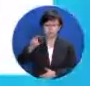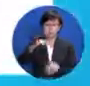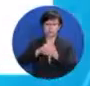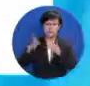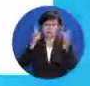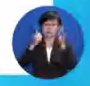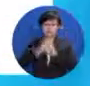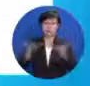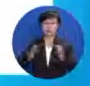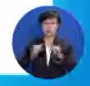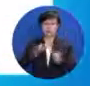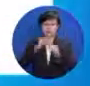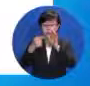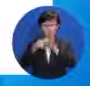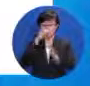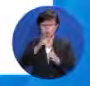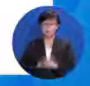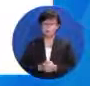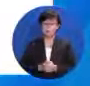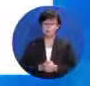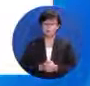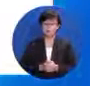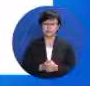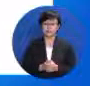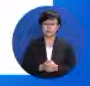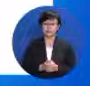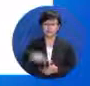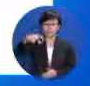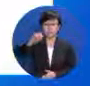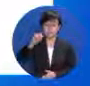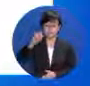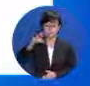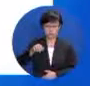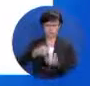전달했습니다 주식회사 ktcs 고객 상담원을